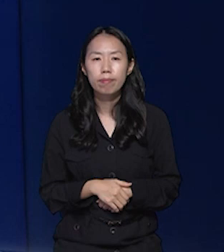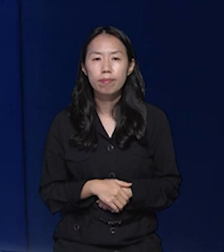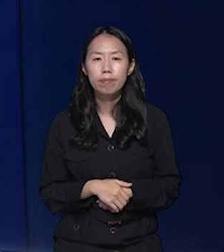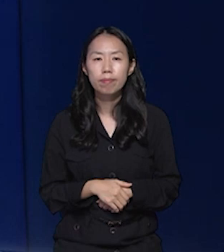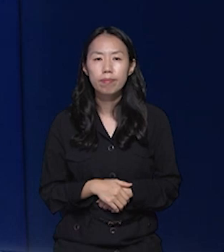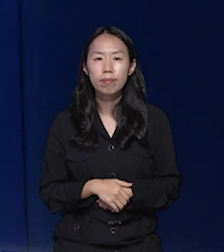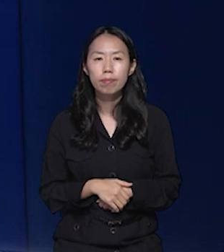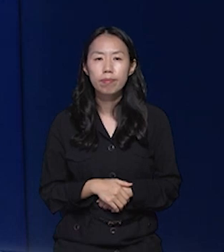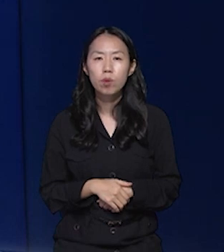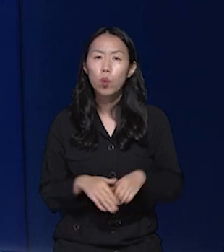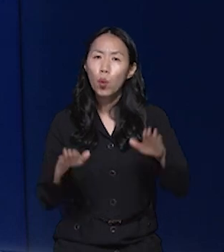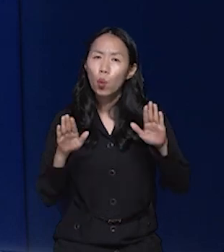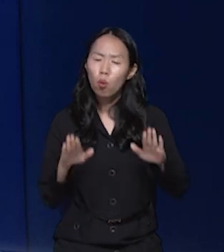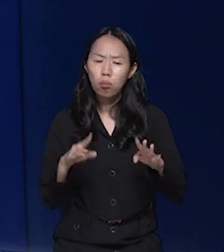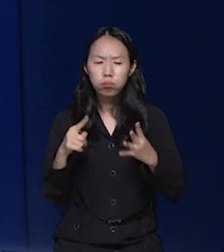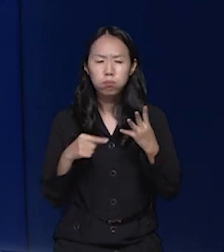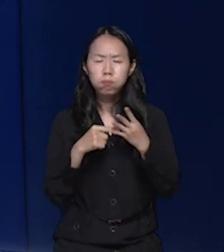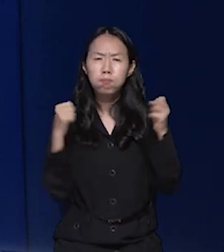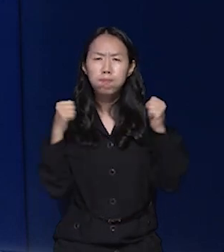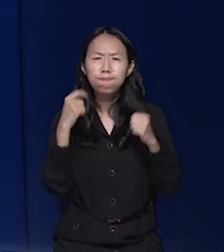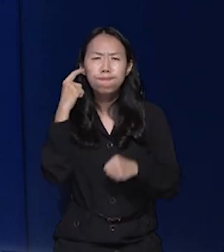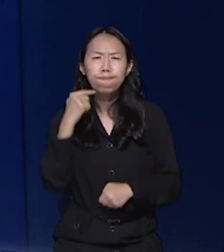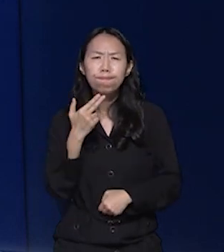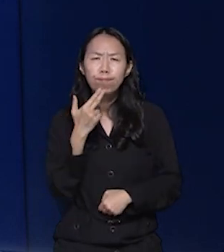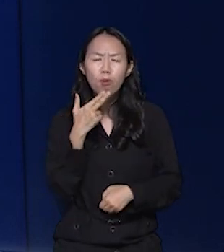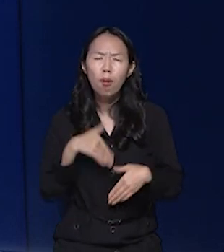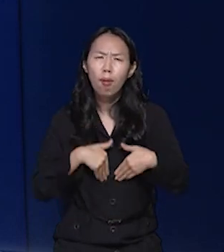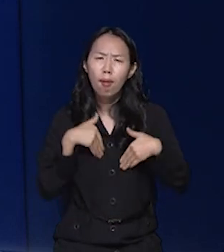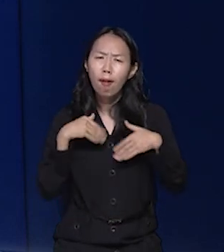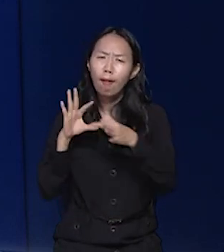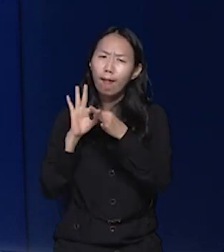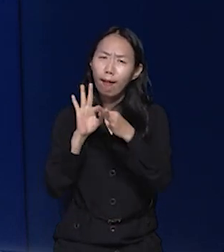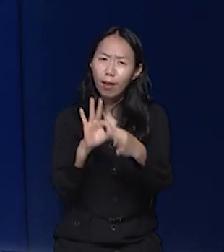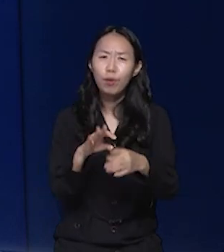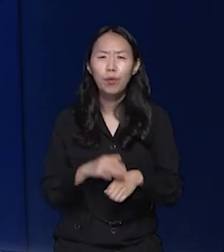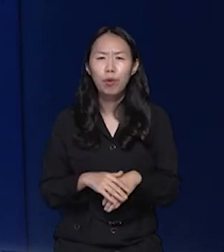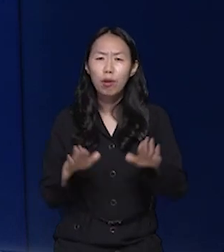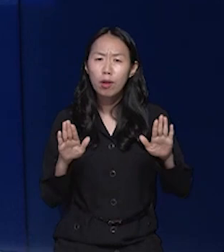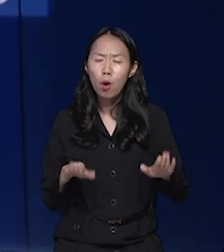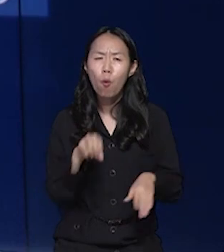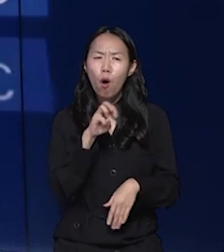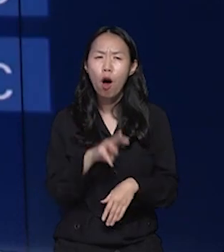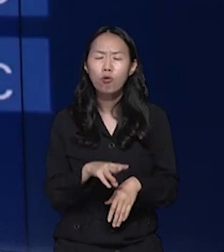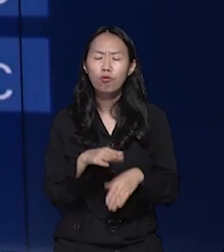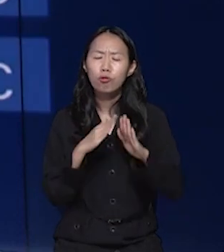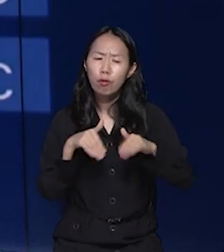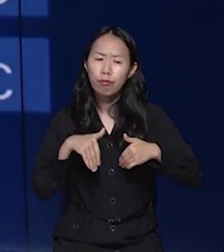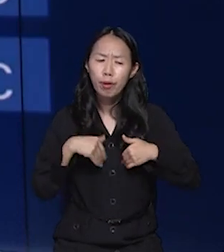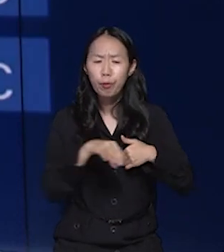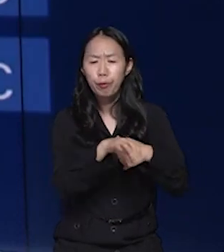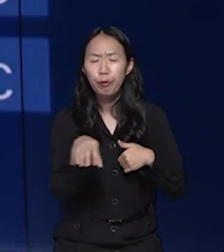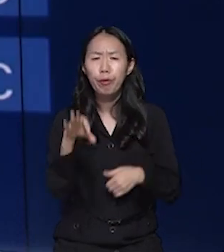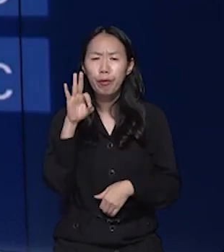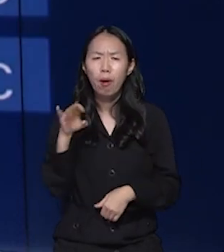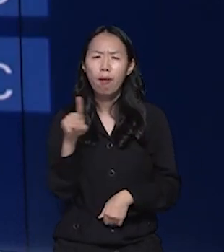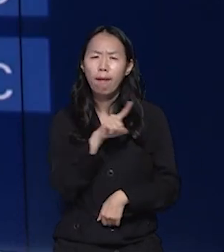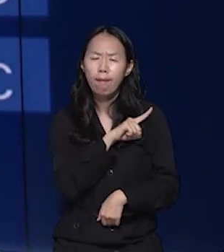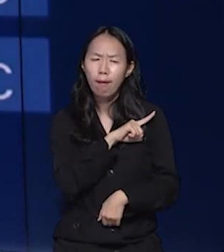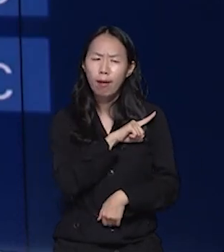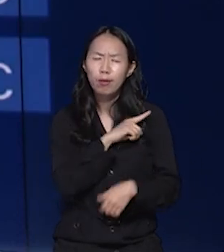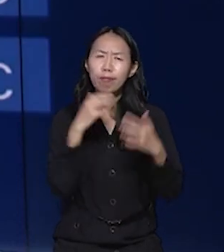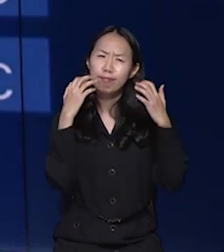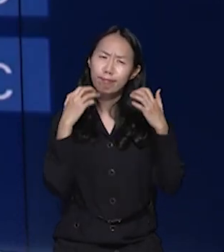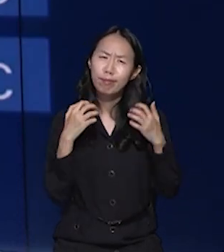전해드립니다 요즘 겨울 같지 않은 포근한 날씨가 이어지고 있습니다 이번 달 광주화 전남 열개 시구는 역대 가장 더운 12월